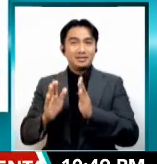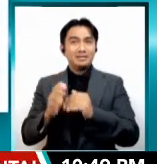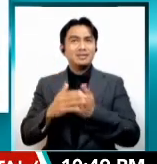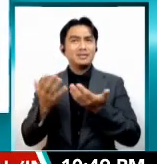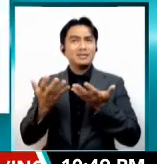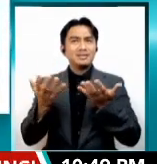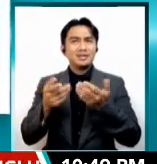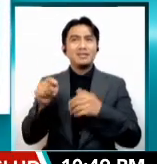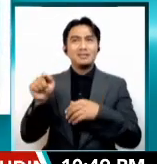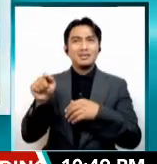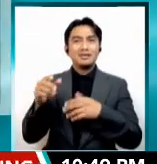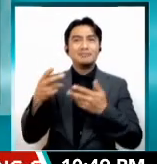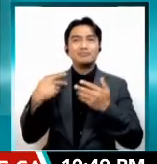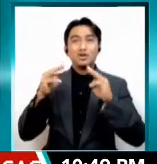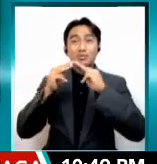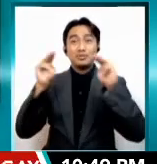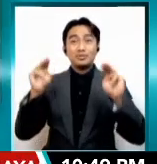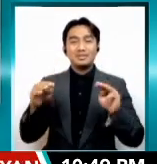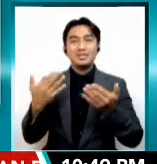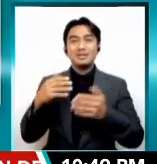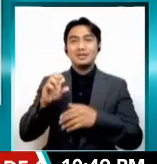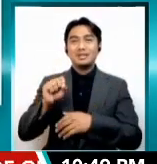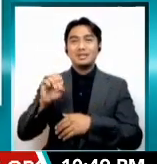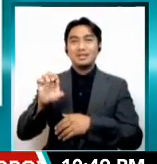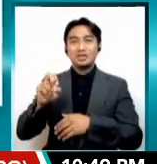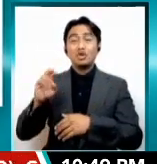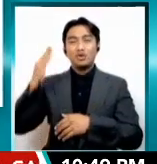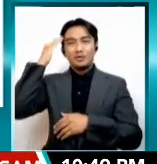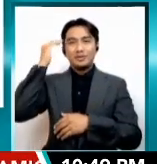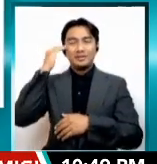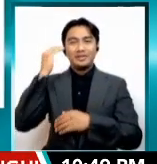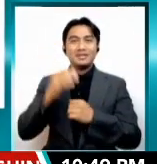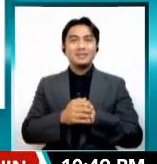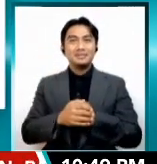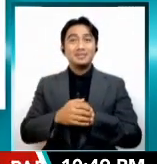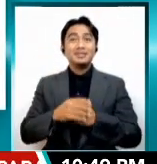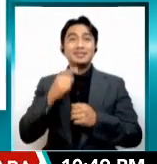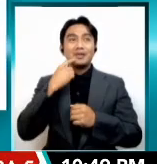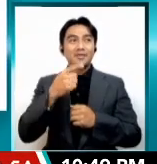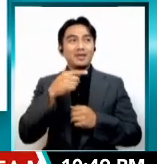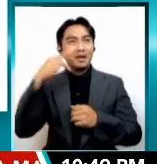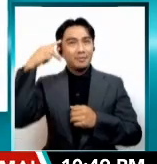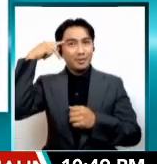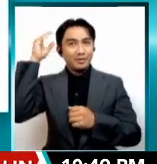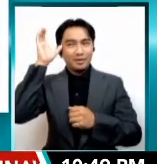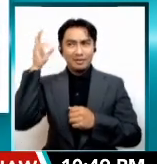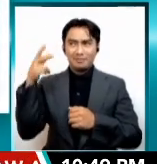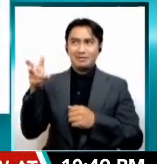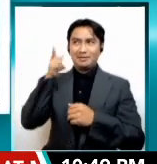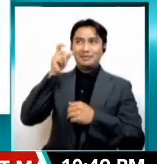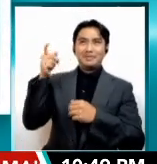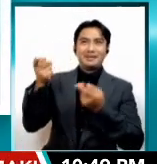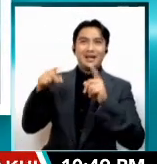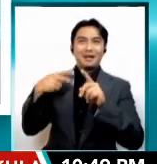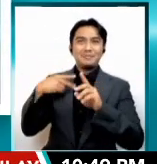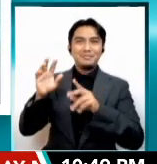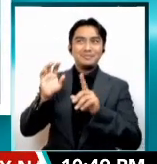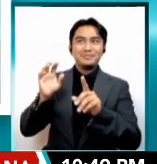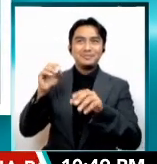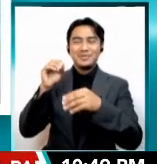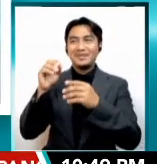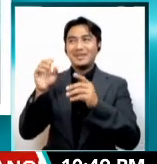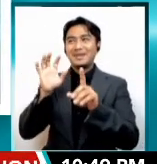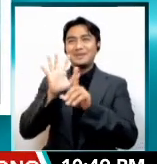isang museum sa Seoul. Nabalitaan ni Paulo na usap-usapan siya online. Gumawa rin siya ng sariling version